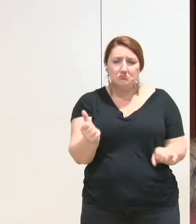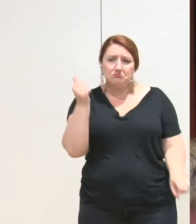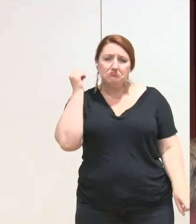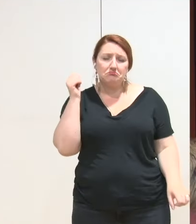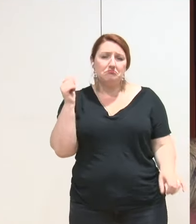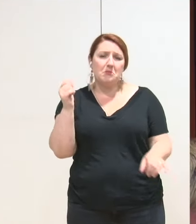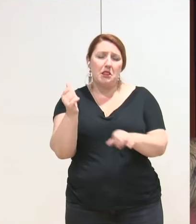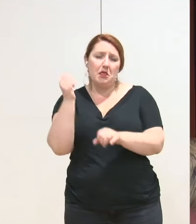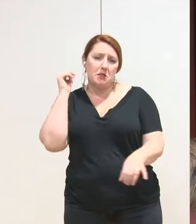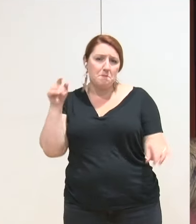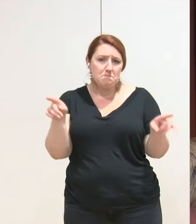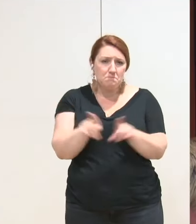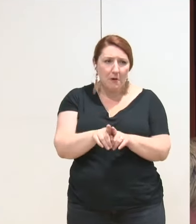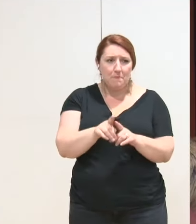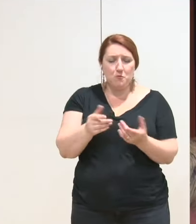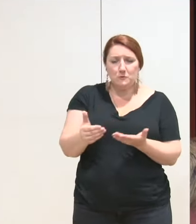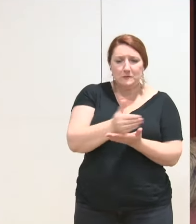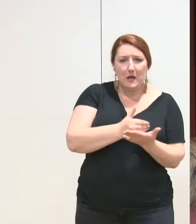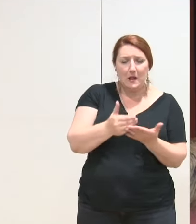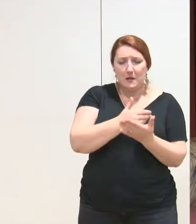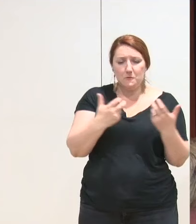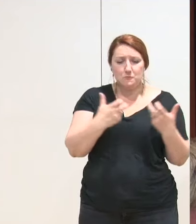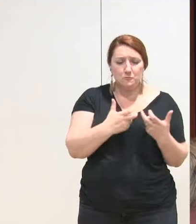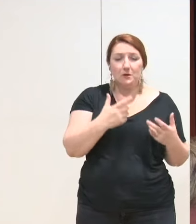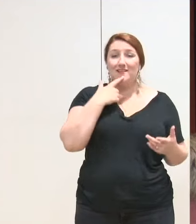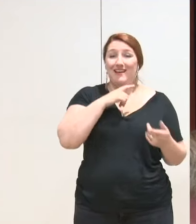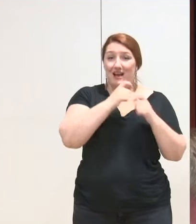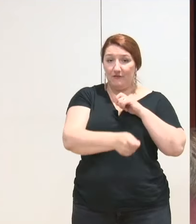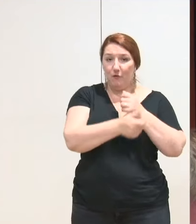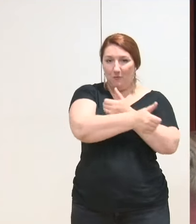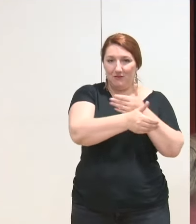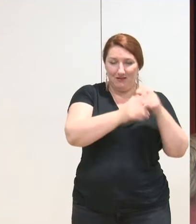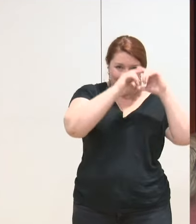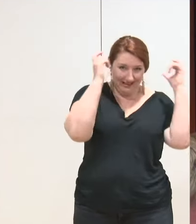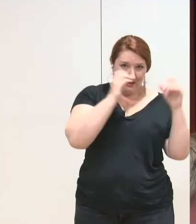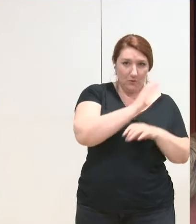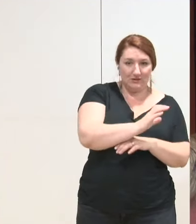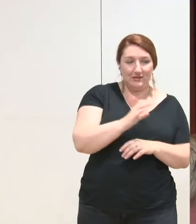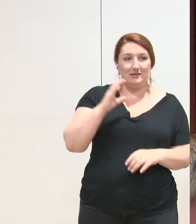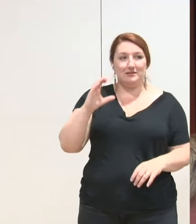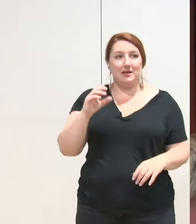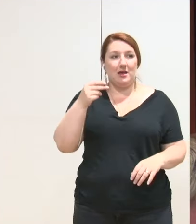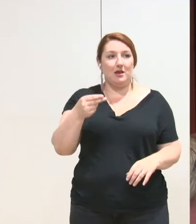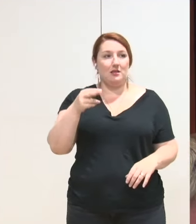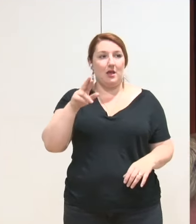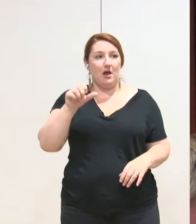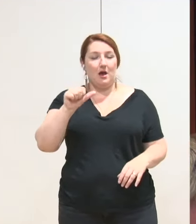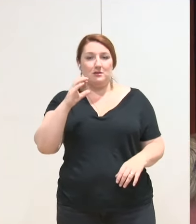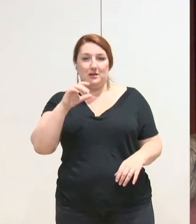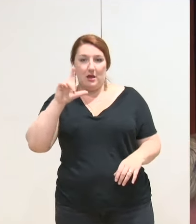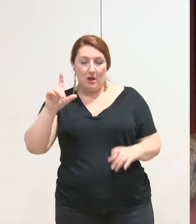des coûts des salaires la réforme de la catégorie C la la hausse de la CNRAC la fin du jour de